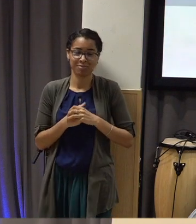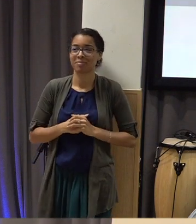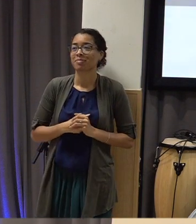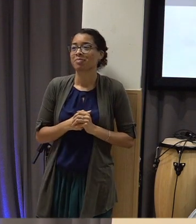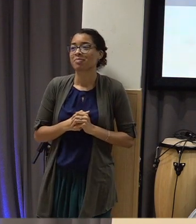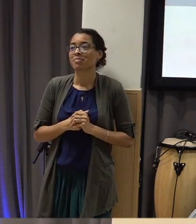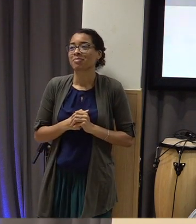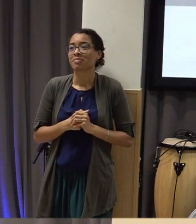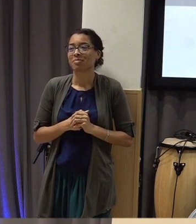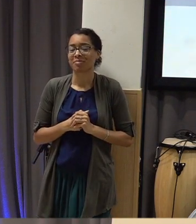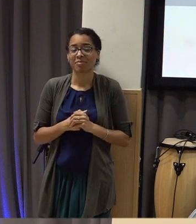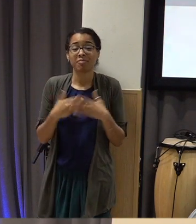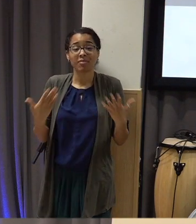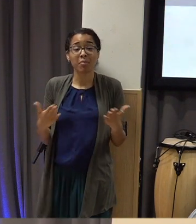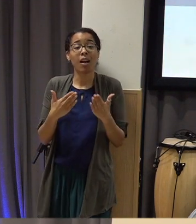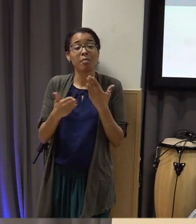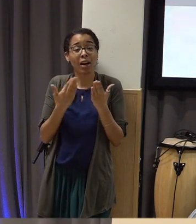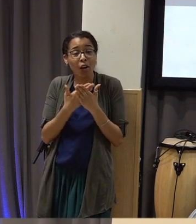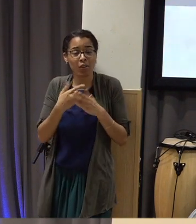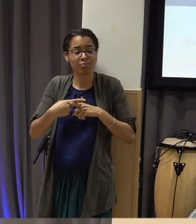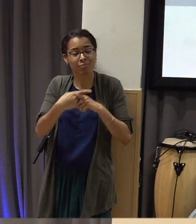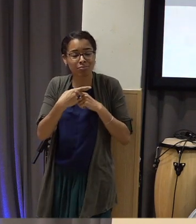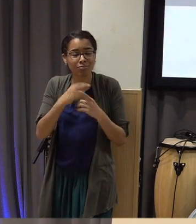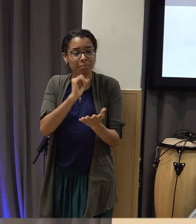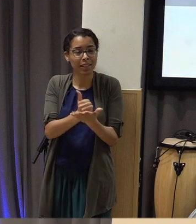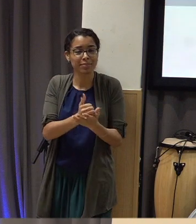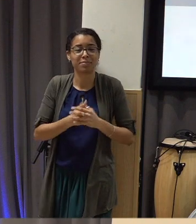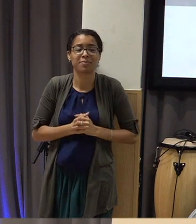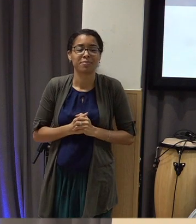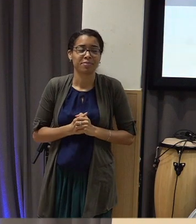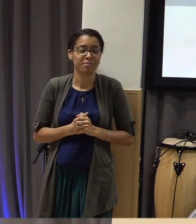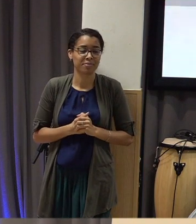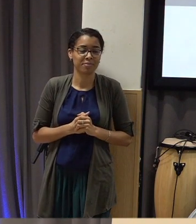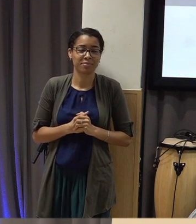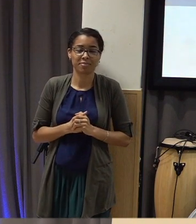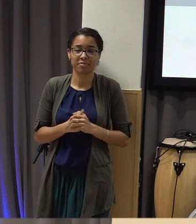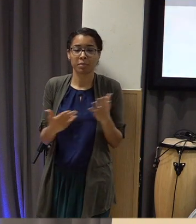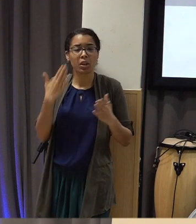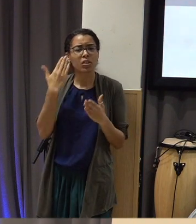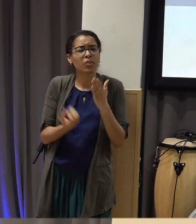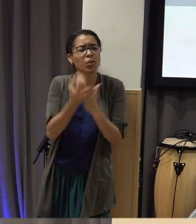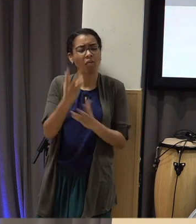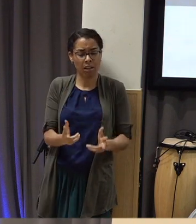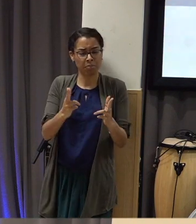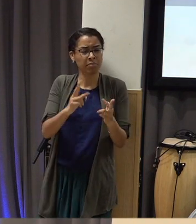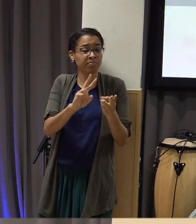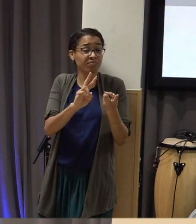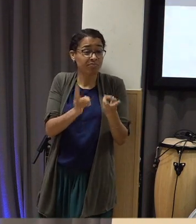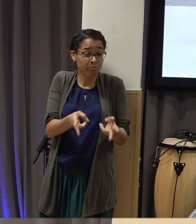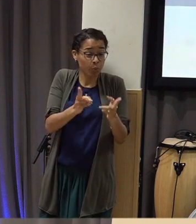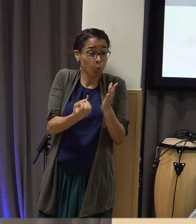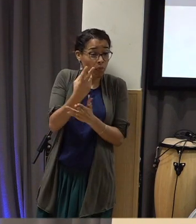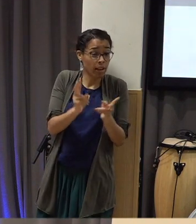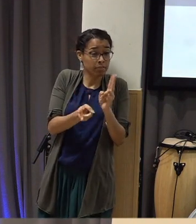Mais on va partager la parole de Dieu. Amen. Alors je sais que vous êtes dans une nouvelle saison où vous êtes en train de